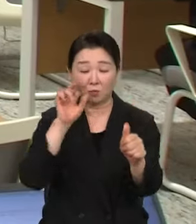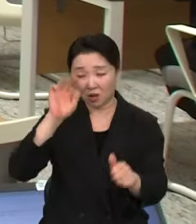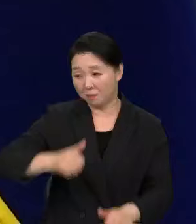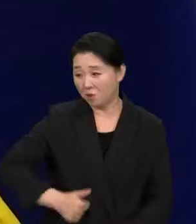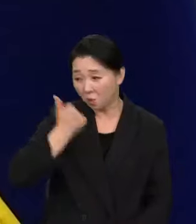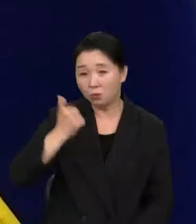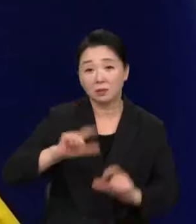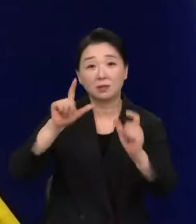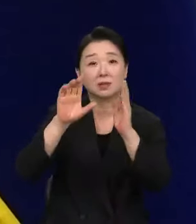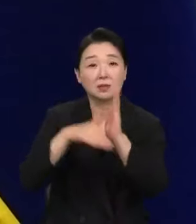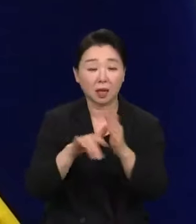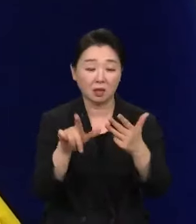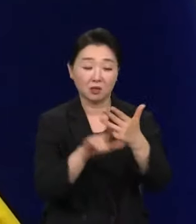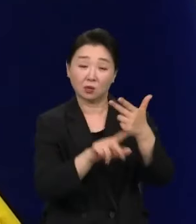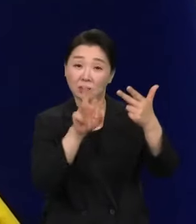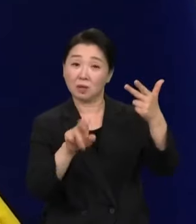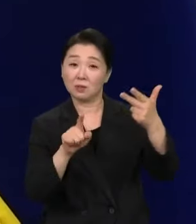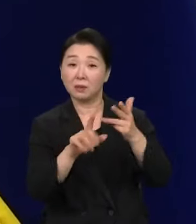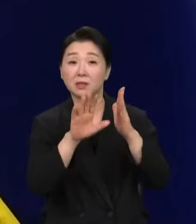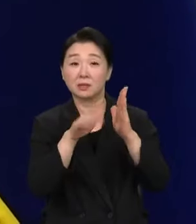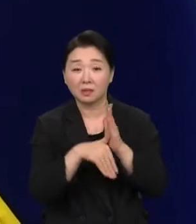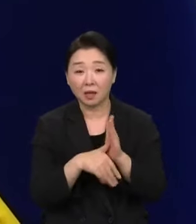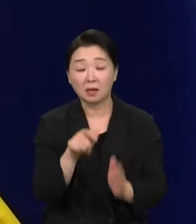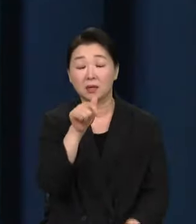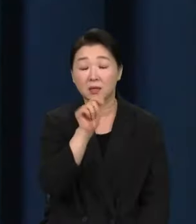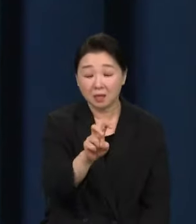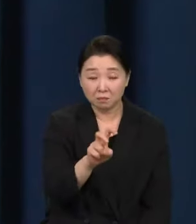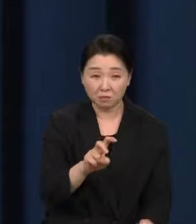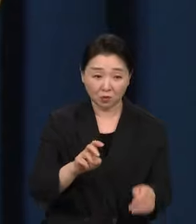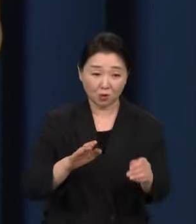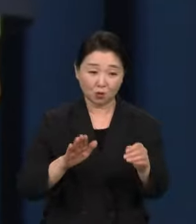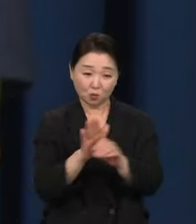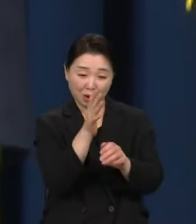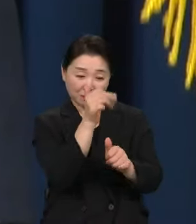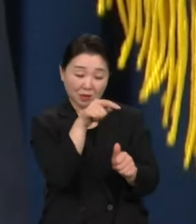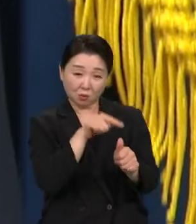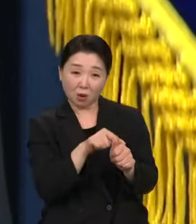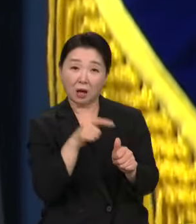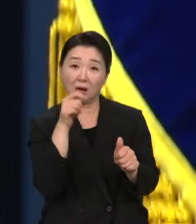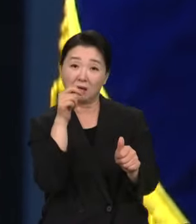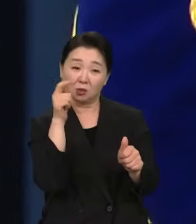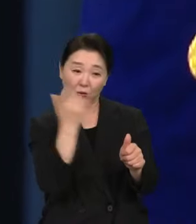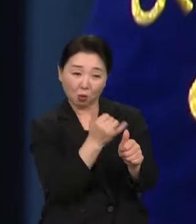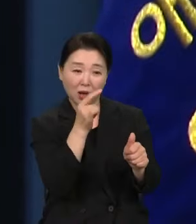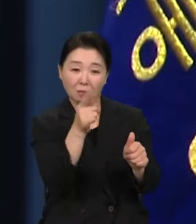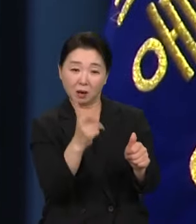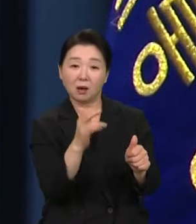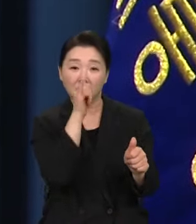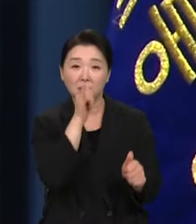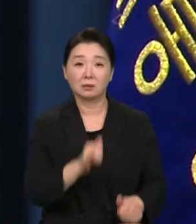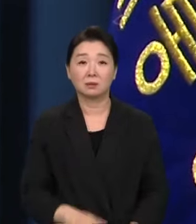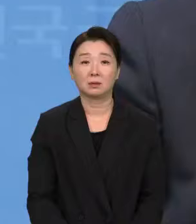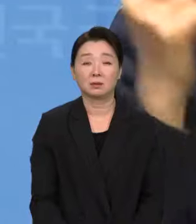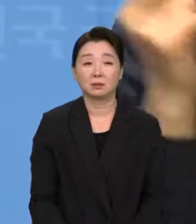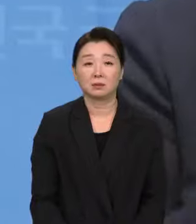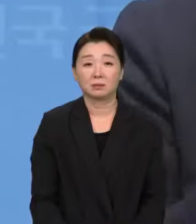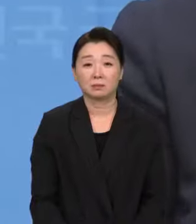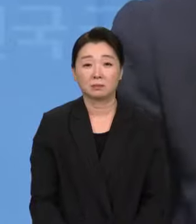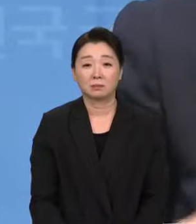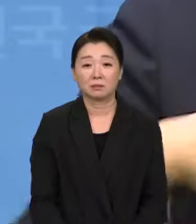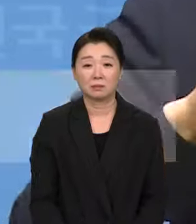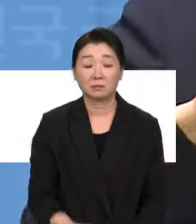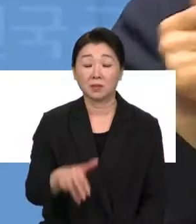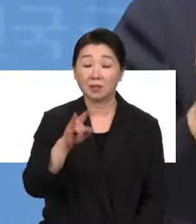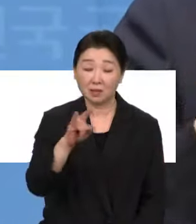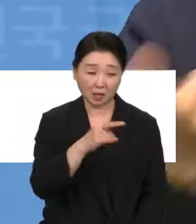경로설 당일인 지난해 7월 31일 임기훈 당시 국방비서관과 두 차례 통화한 기록이 나왔기 때문입니다.